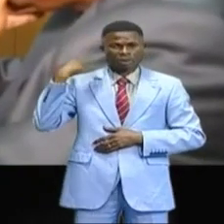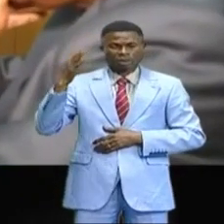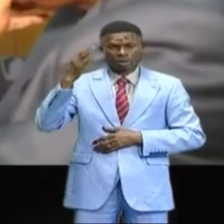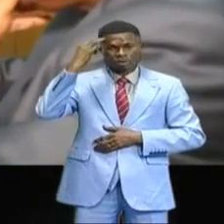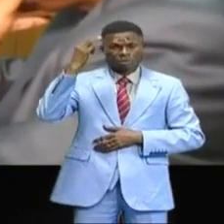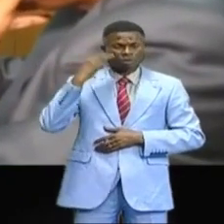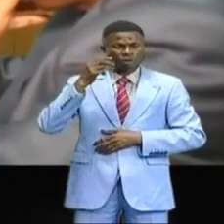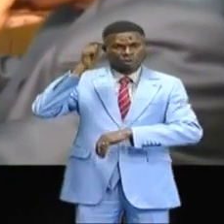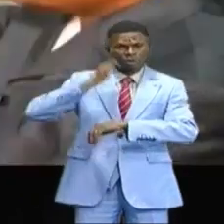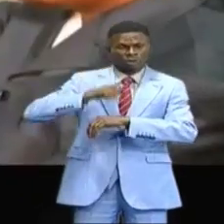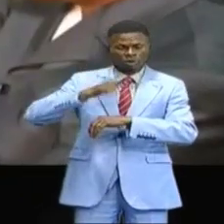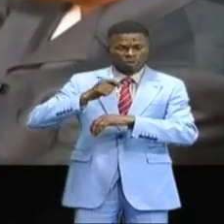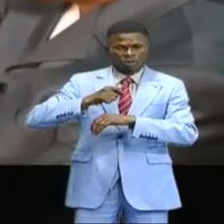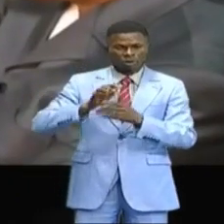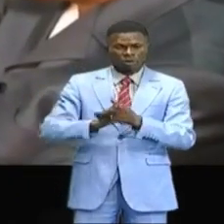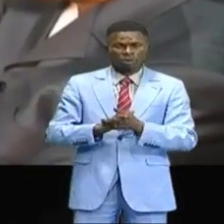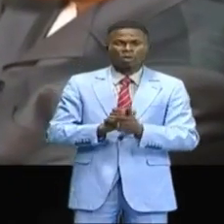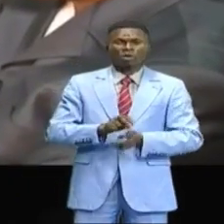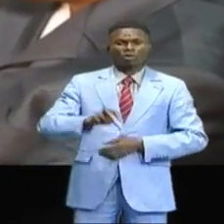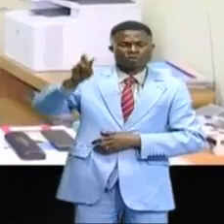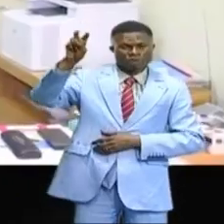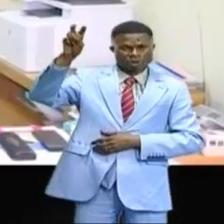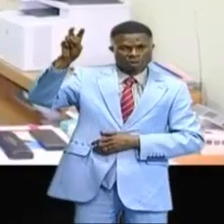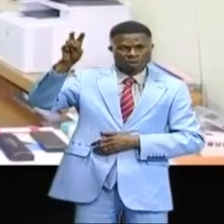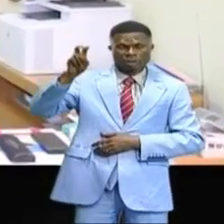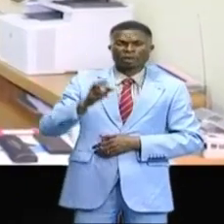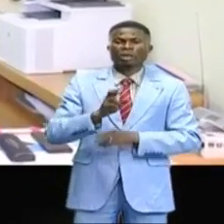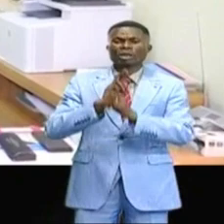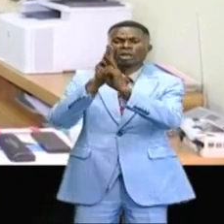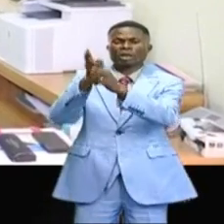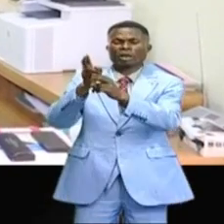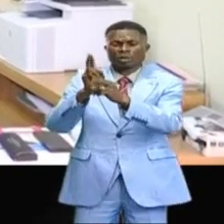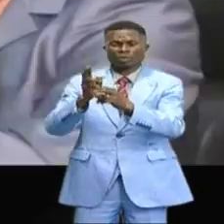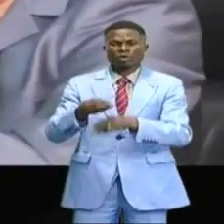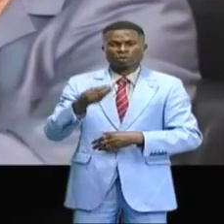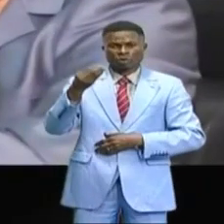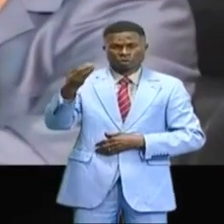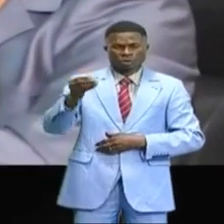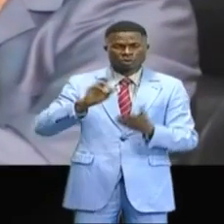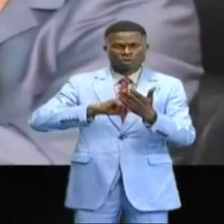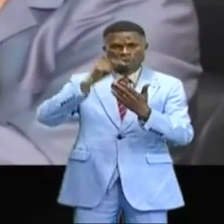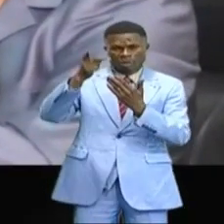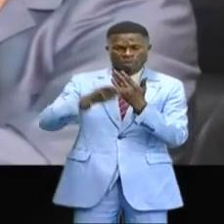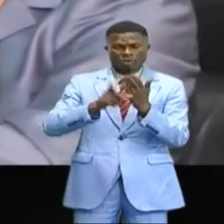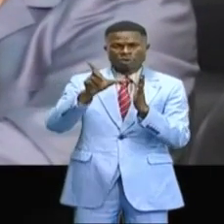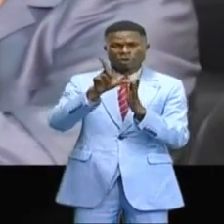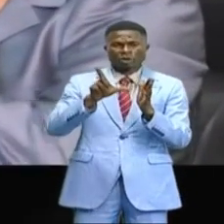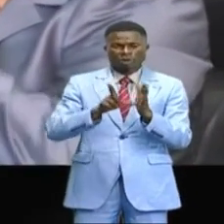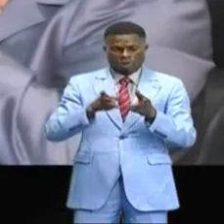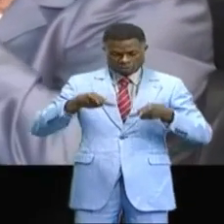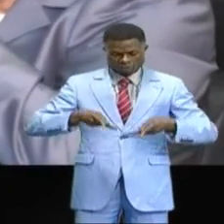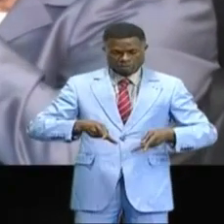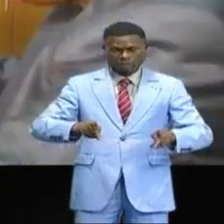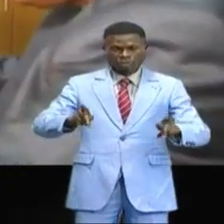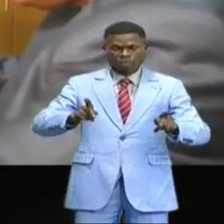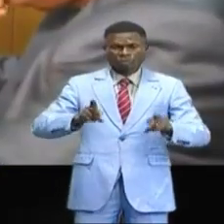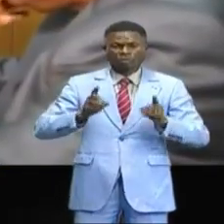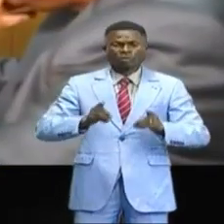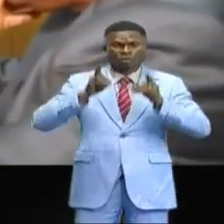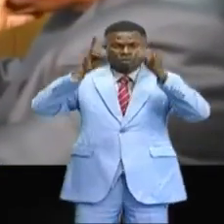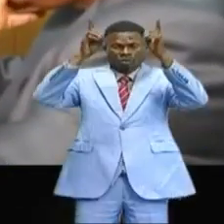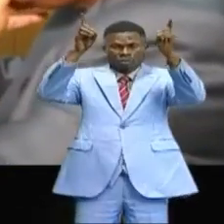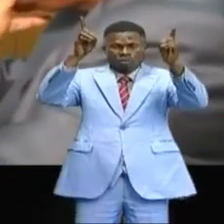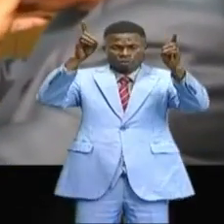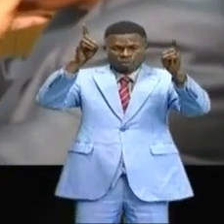ministre de la Justice et garde des Sceaux en mission, a soumis au Conseil le projet de loi autorisant la prorogation